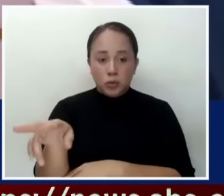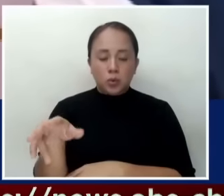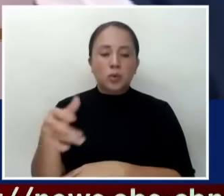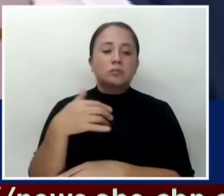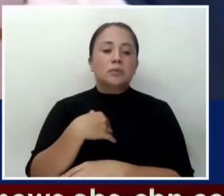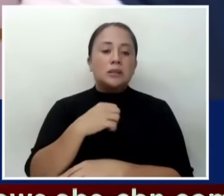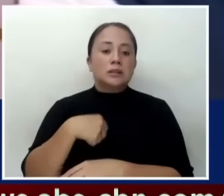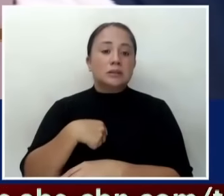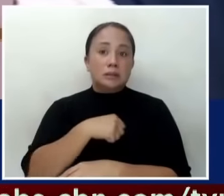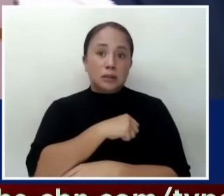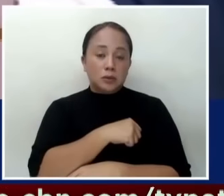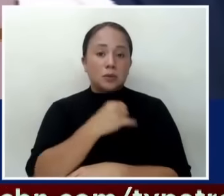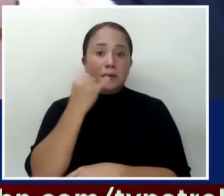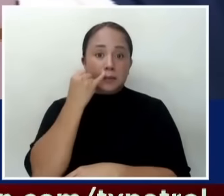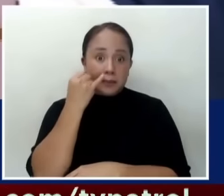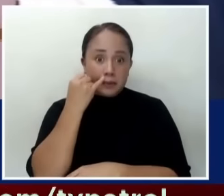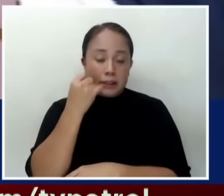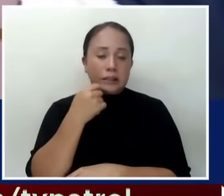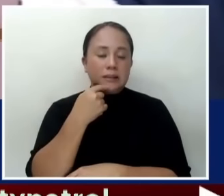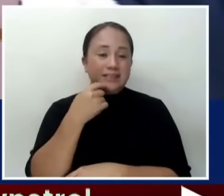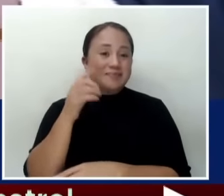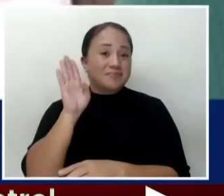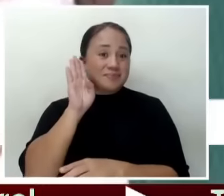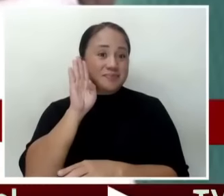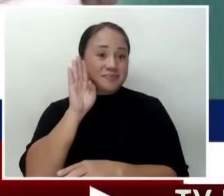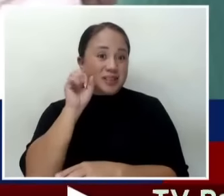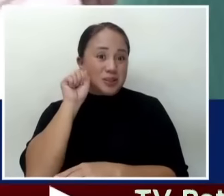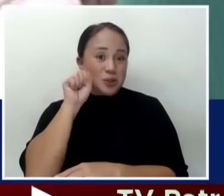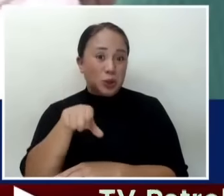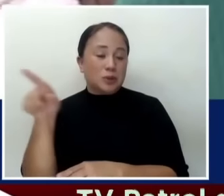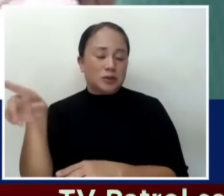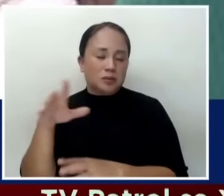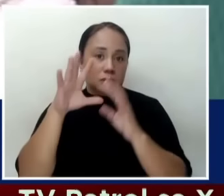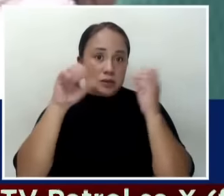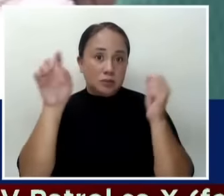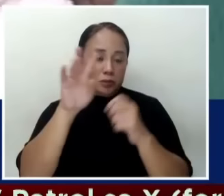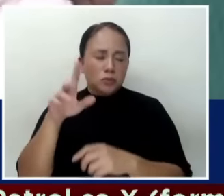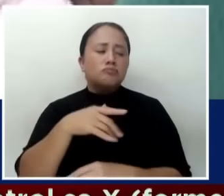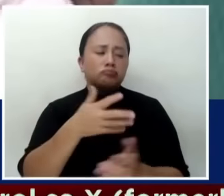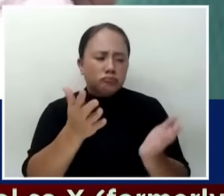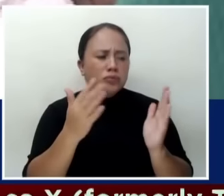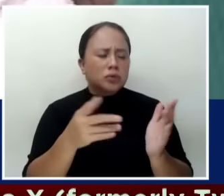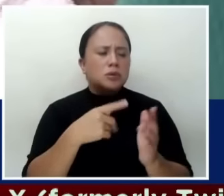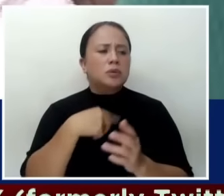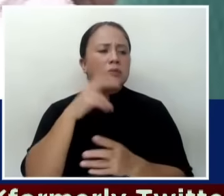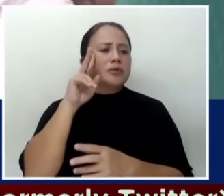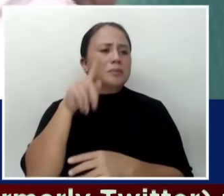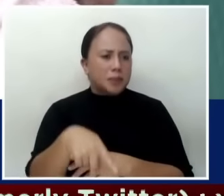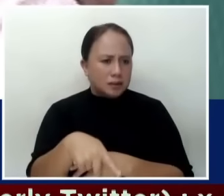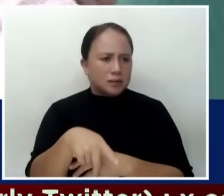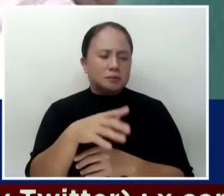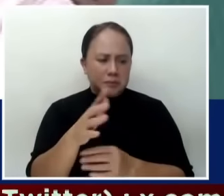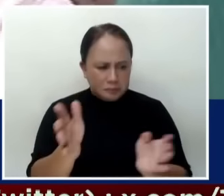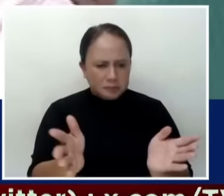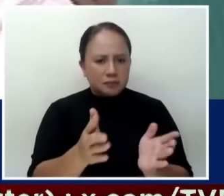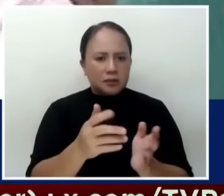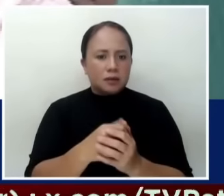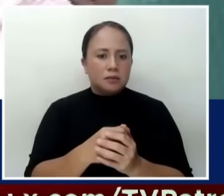Senador Aimee Marcos, na kapatid ni Pangulong Marcos, para kumbinsin siyang tumakbong vice president. Sabi ko,